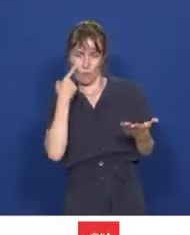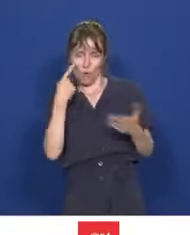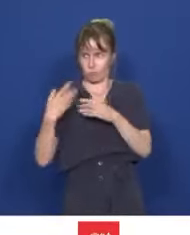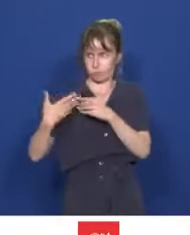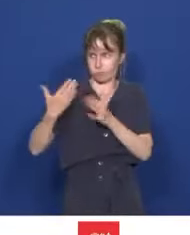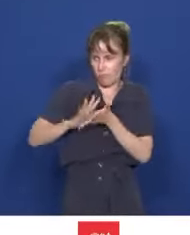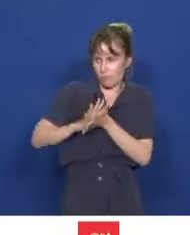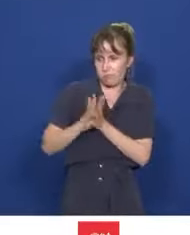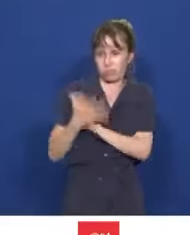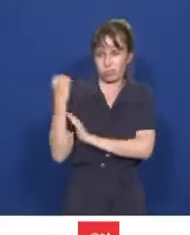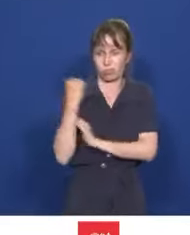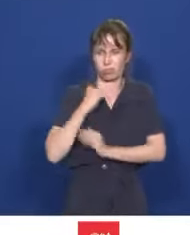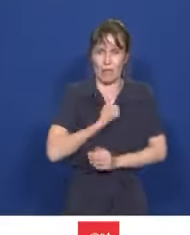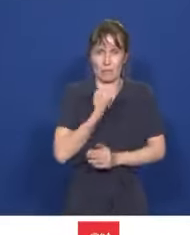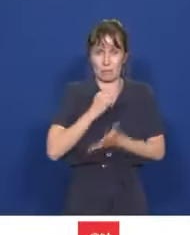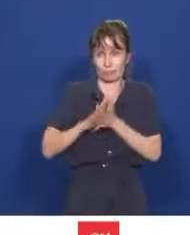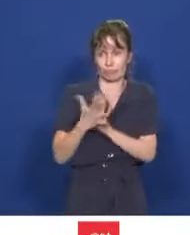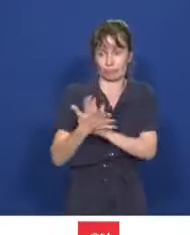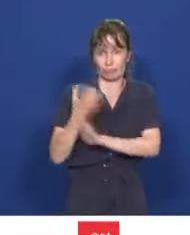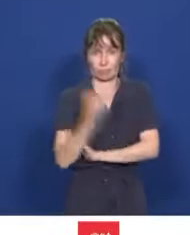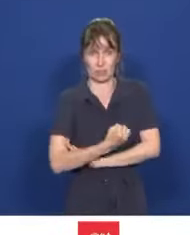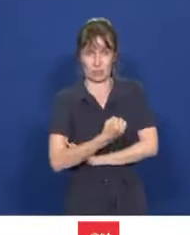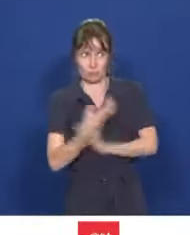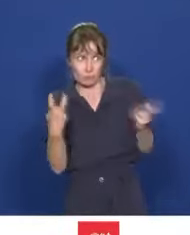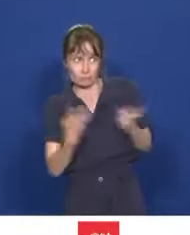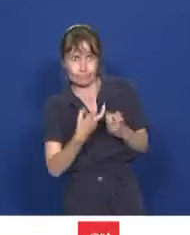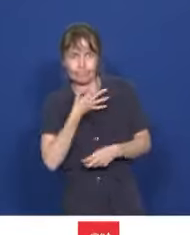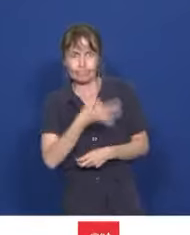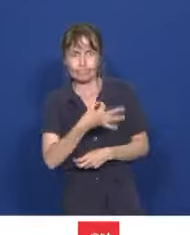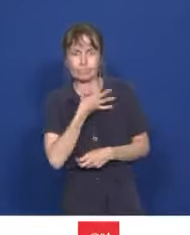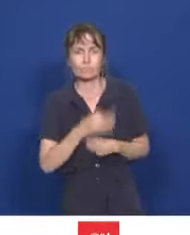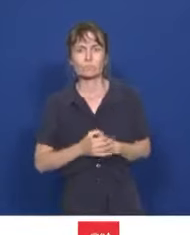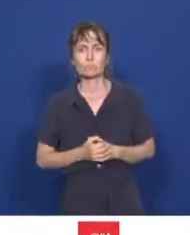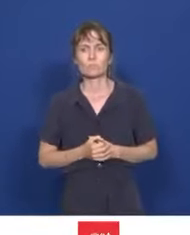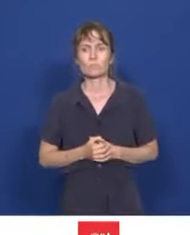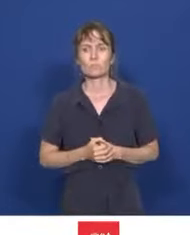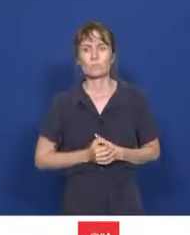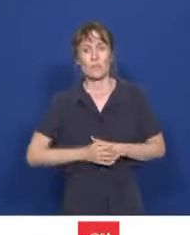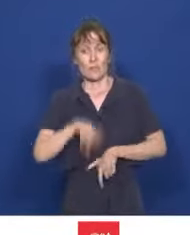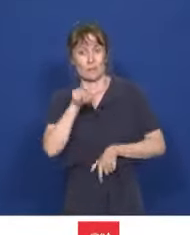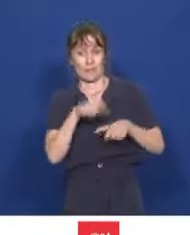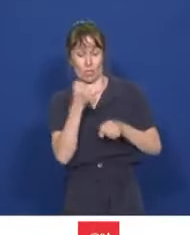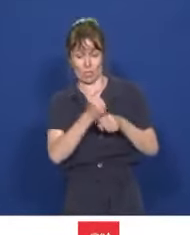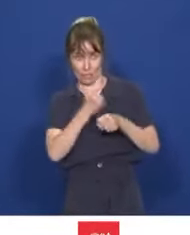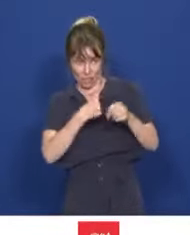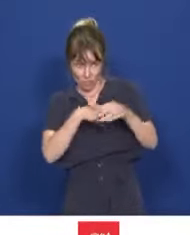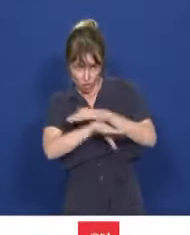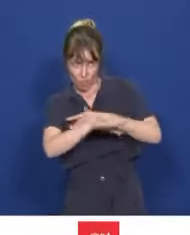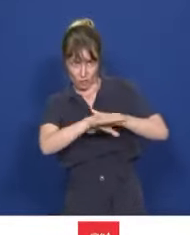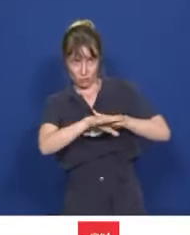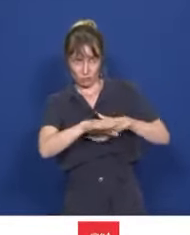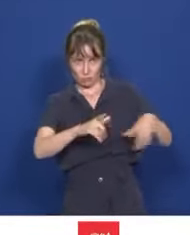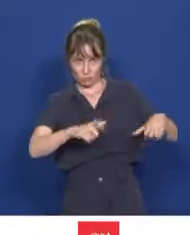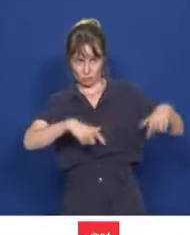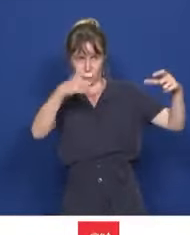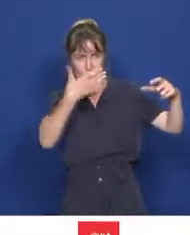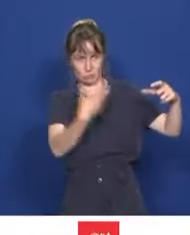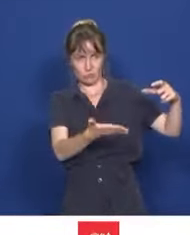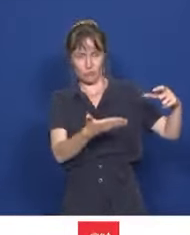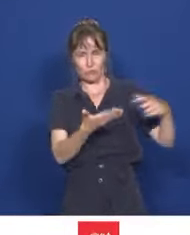Au-delà des risques encourus par les usagers de ces bâtiments, dont les agents municipaux, il est difficilement contestable que le temps